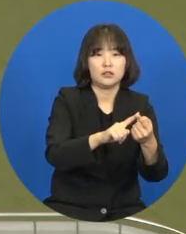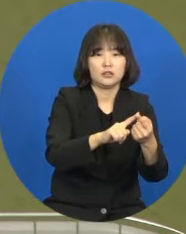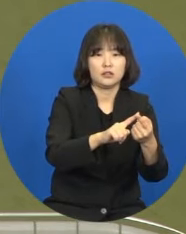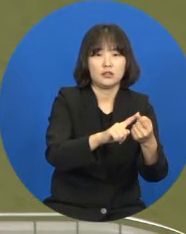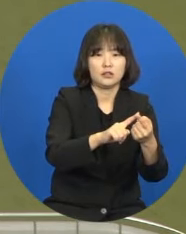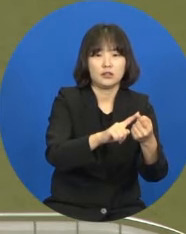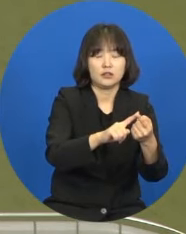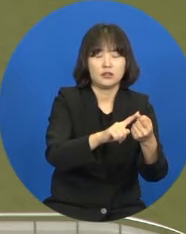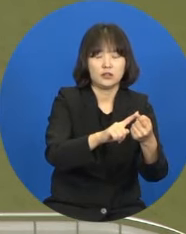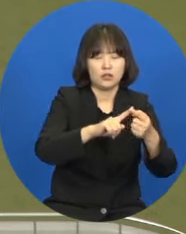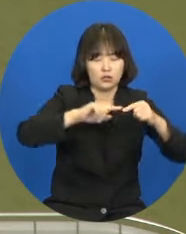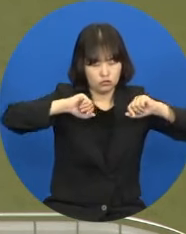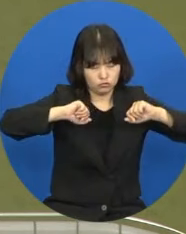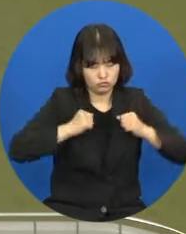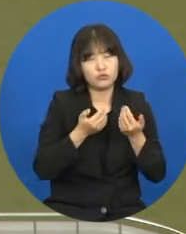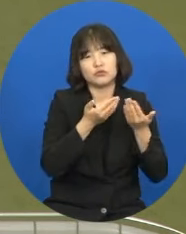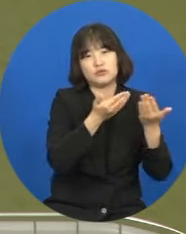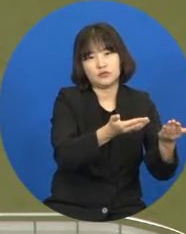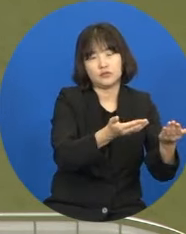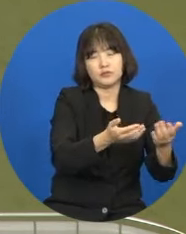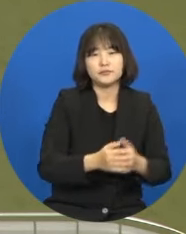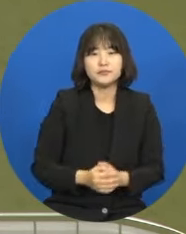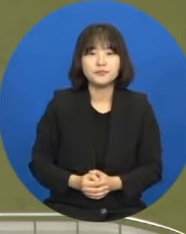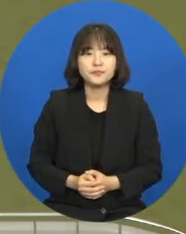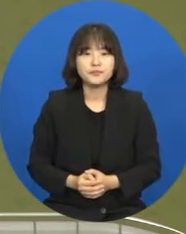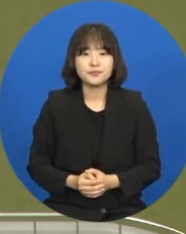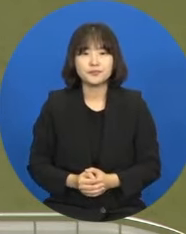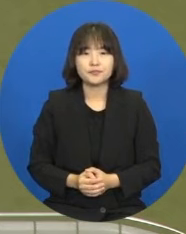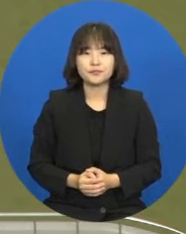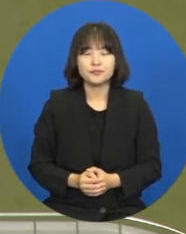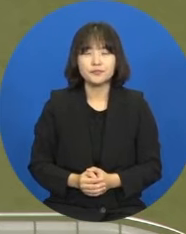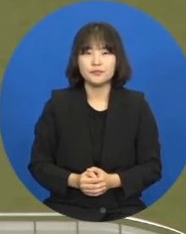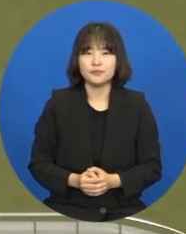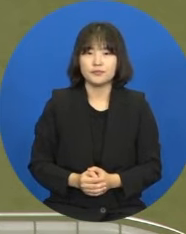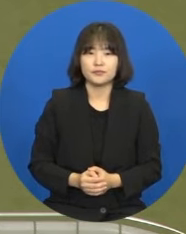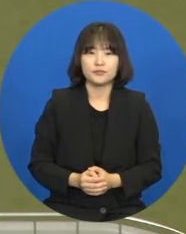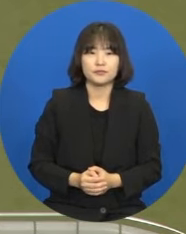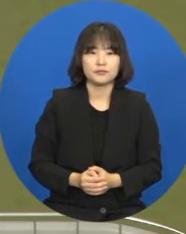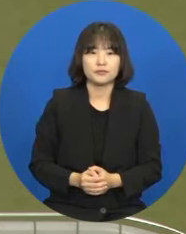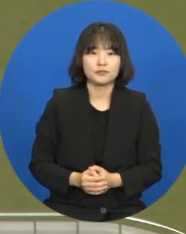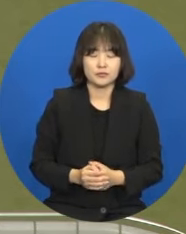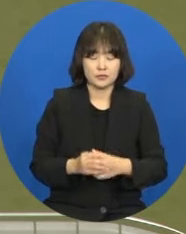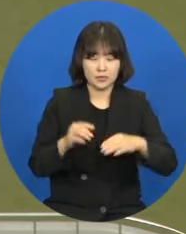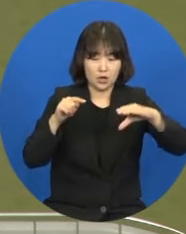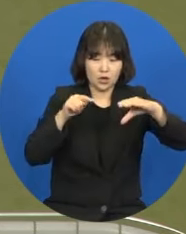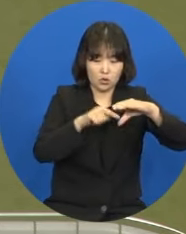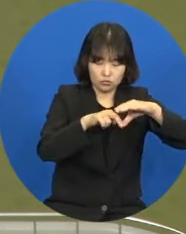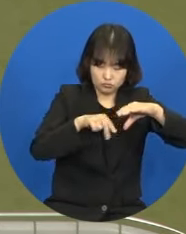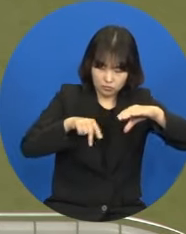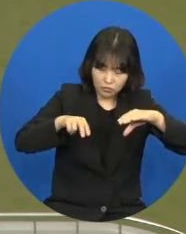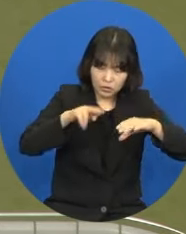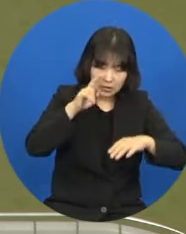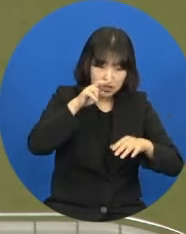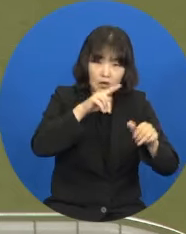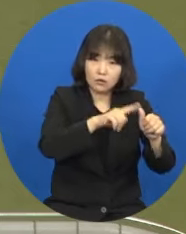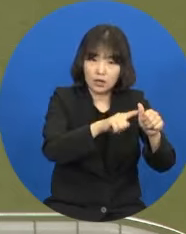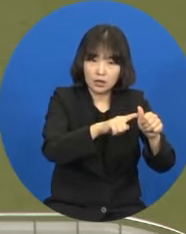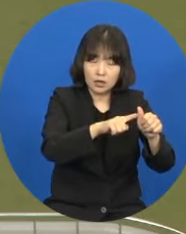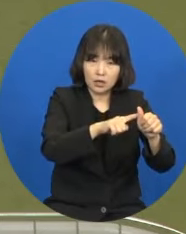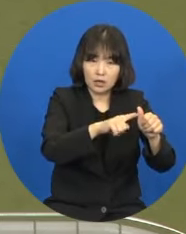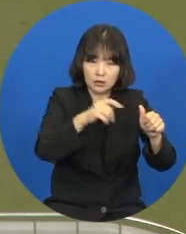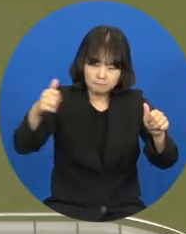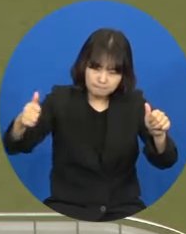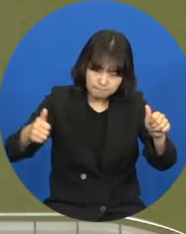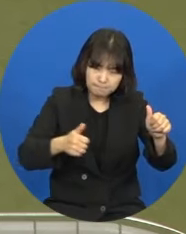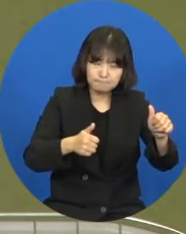지위에 순종하겠다는 거예요 그래서 나중에 오늘 본문에 보시면 나중에 이제 동굴을 나간 사울에게 다윗이 나가서 거리를 두고 나간 다음에